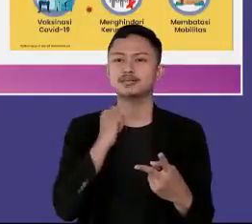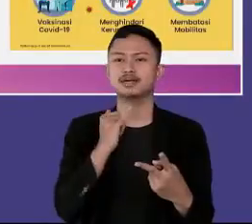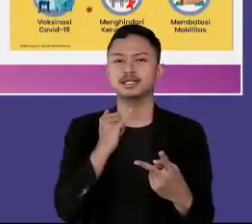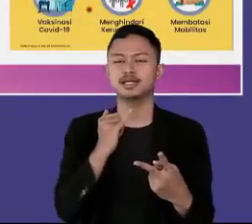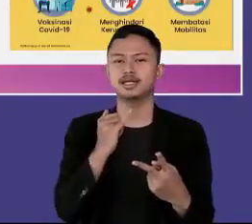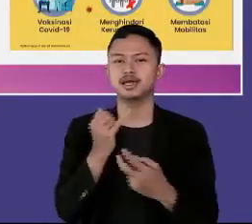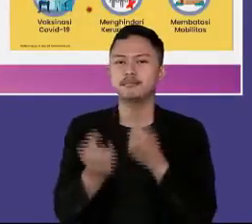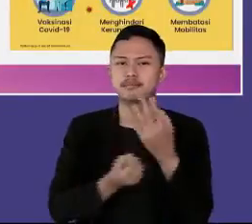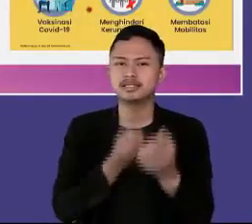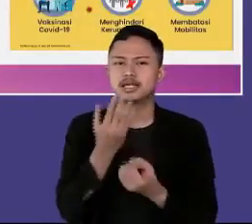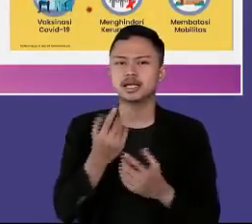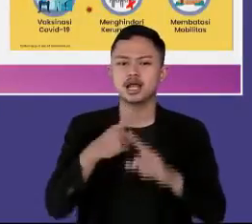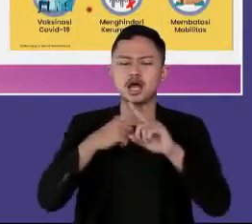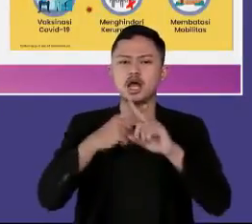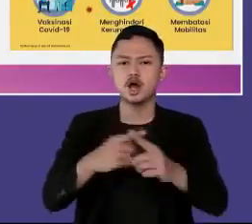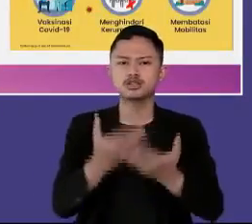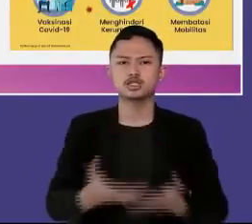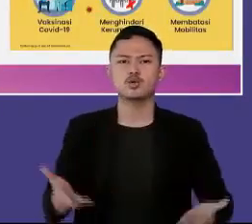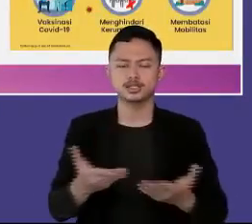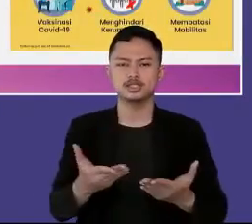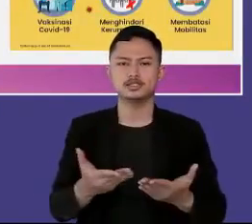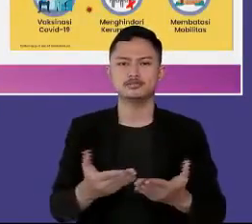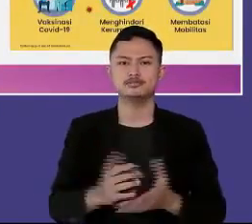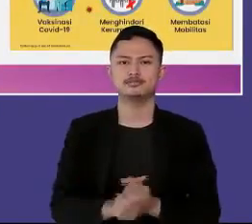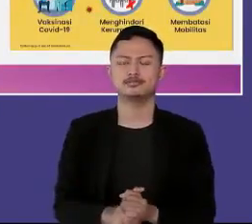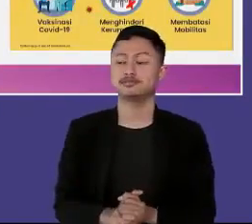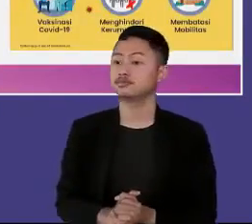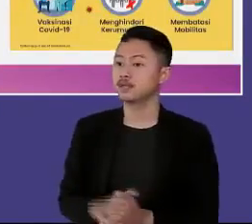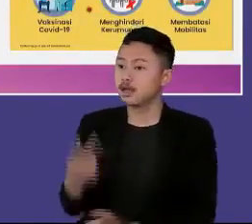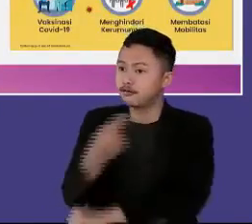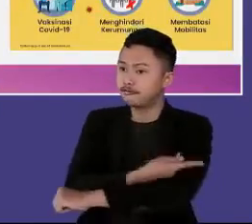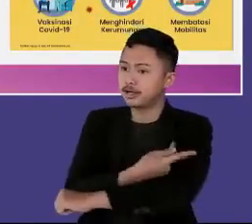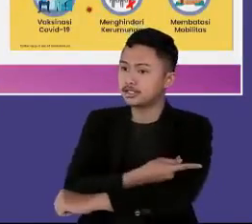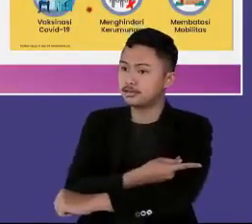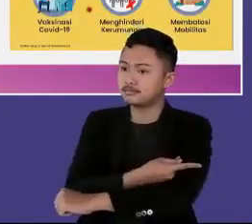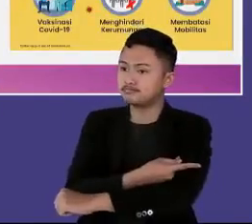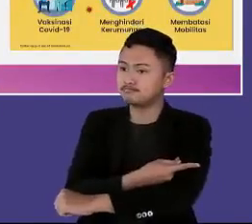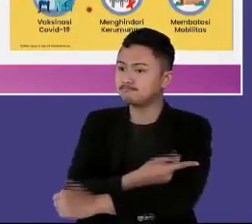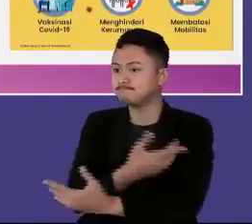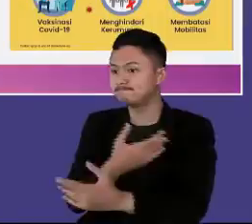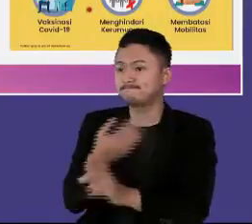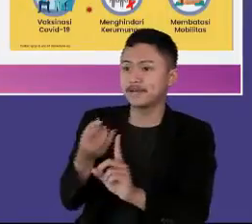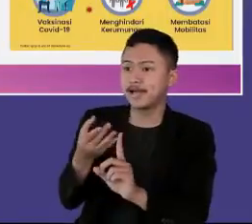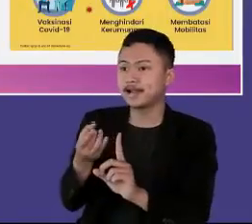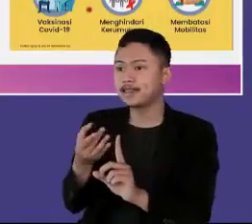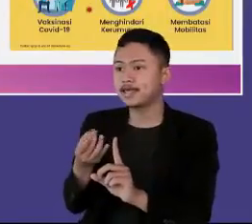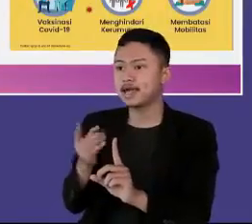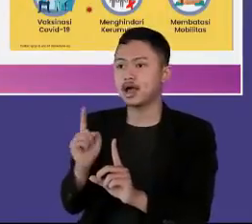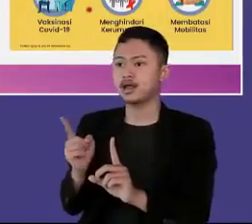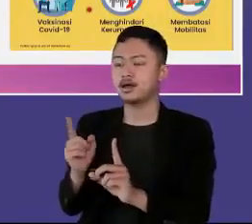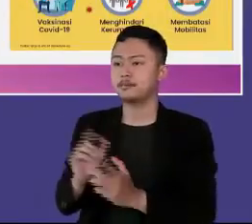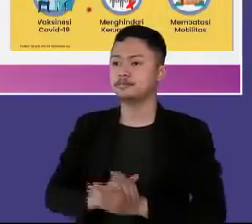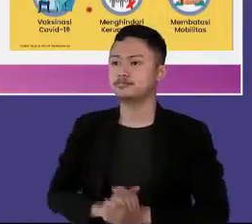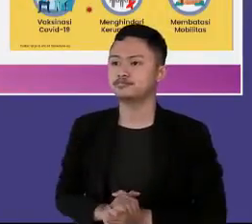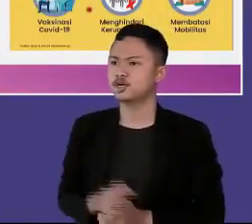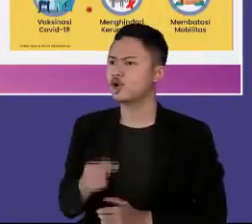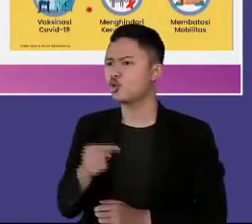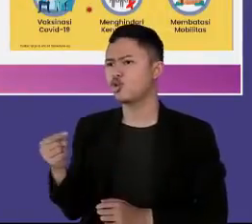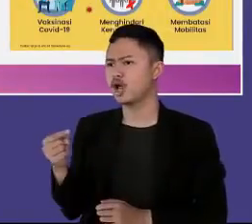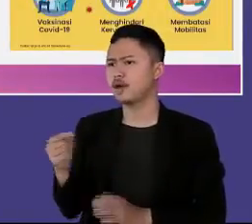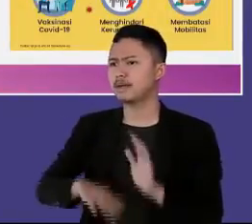menerangkan tentang hoax yang terjadi perutnya soal vaksinasi mungkin ada kesedihan kritik untuk anak-anak soalnya yang masih belum